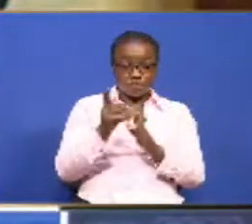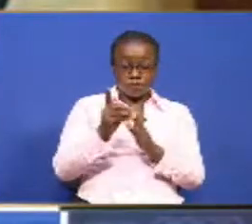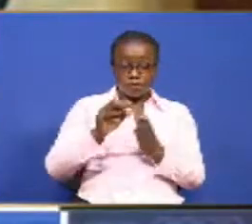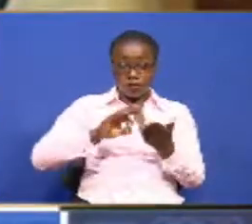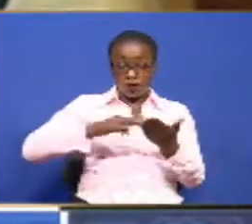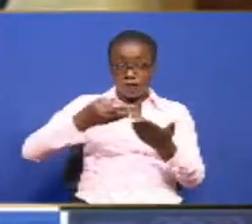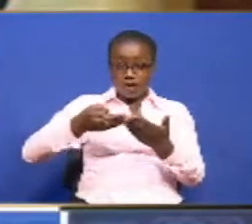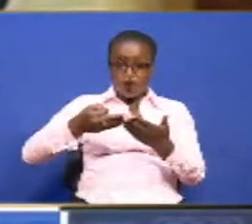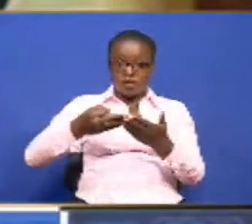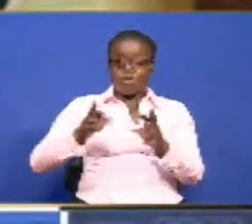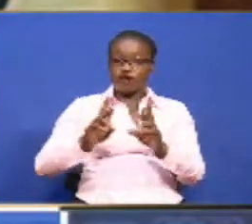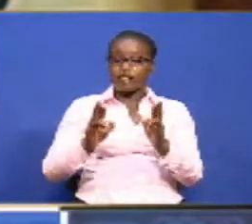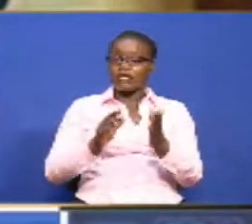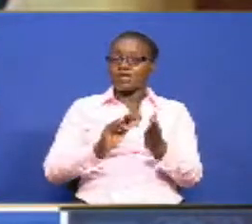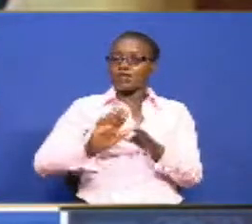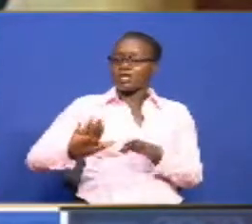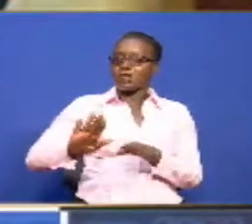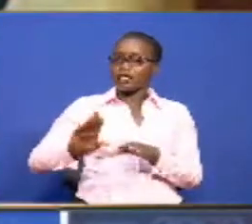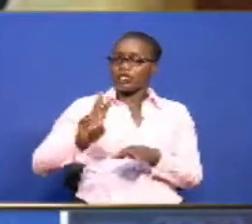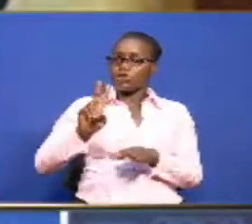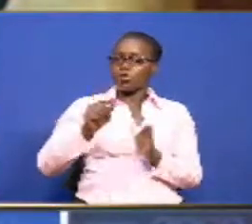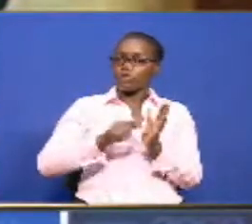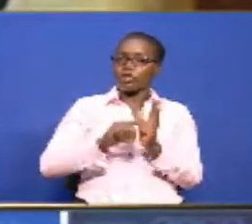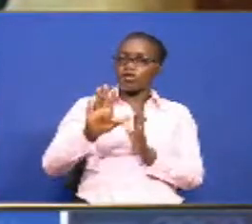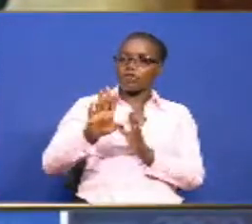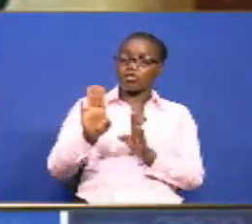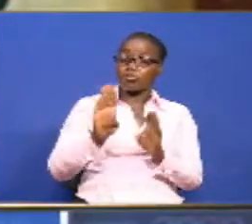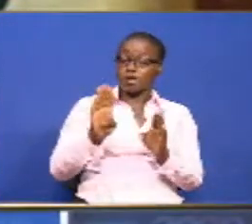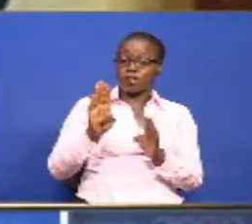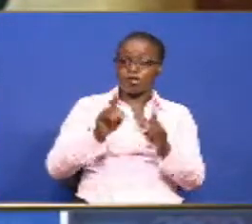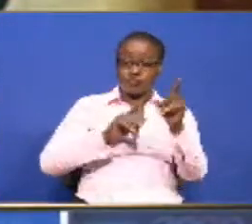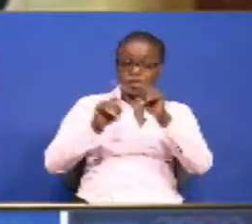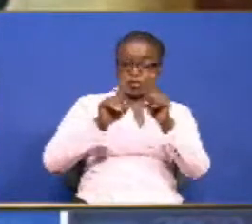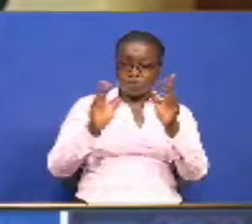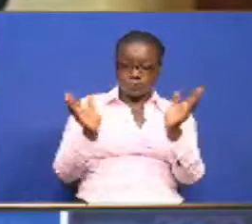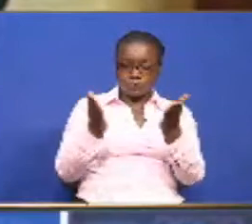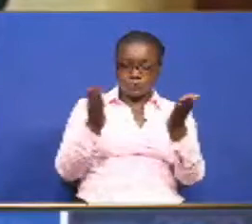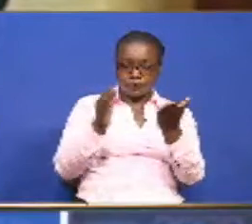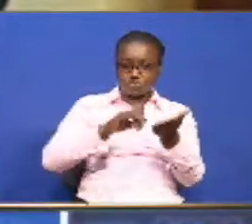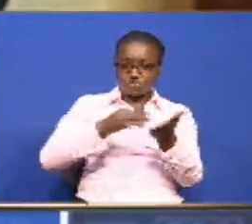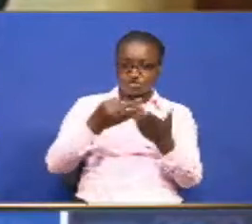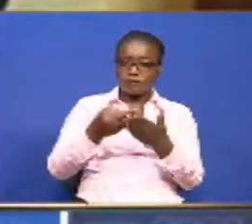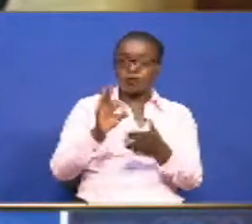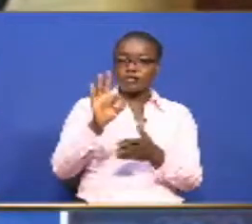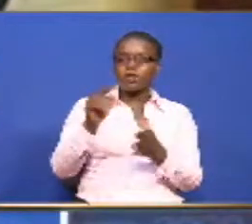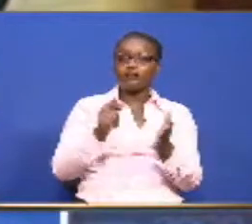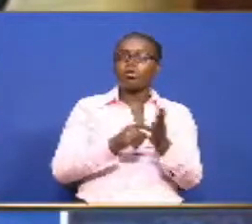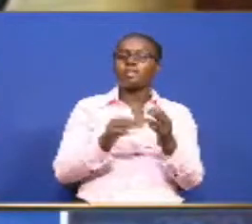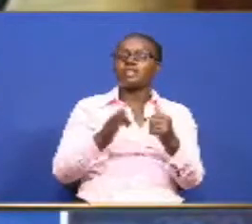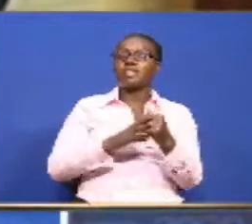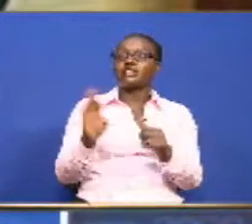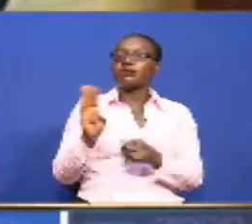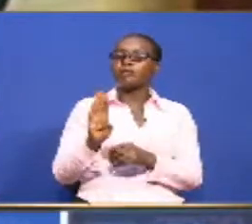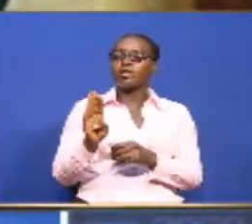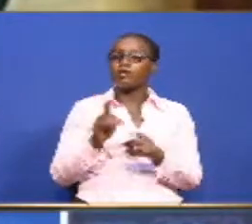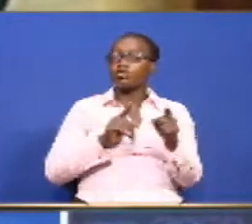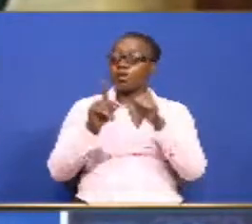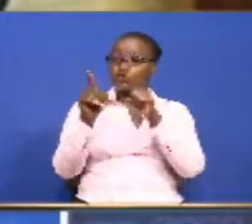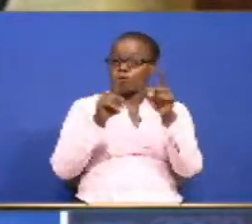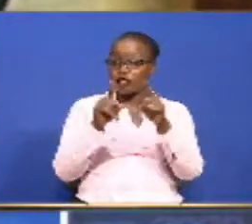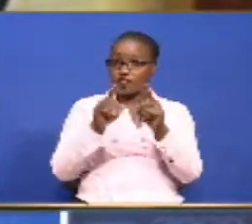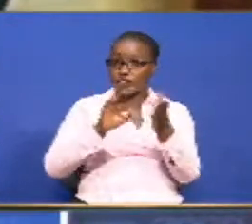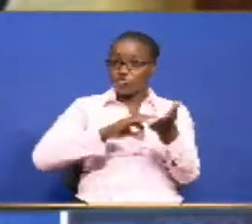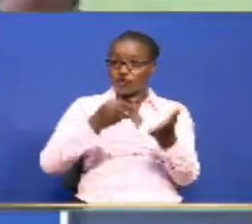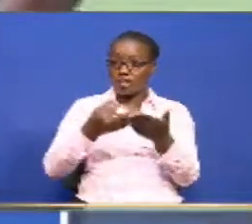aside shilling 2.5 billion for the Tourism Promotion Fund and shilling 3.8 billion for the Tourism